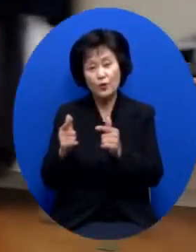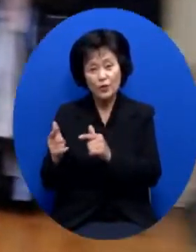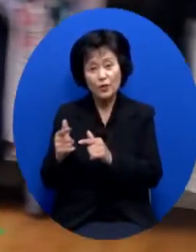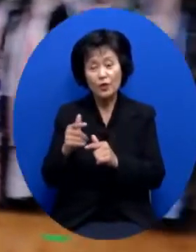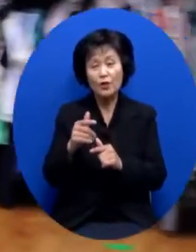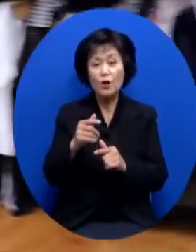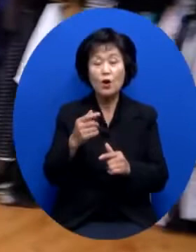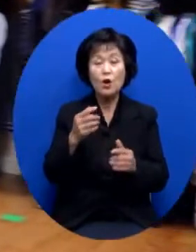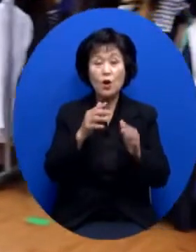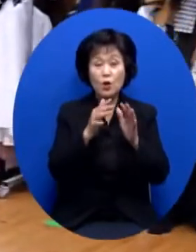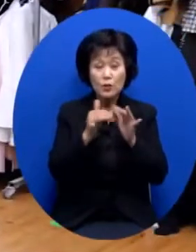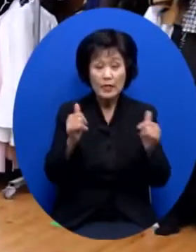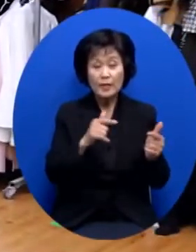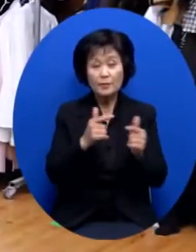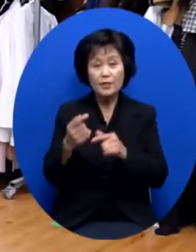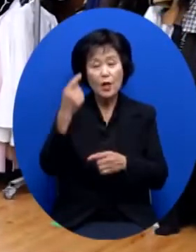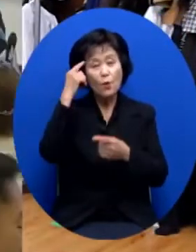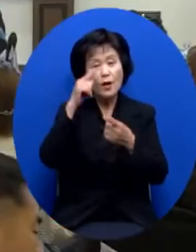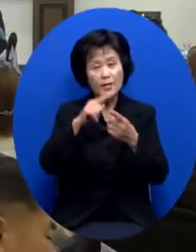큰 관심을 모았습니다.